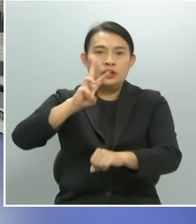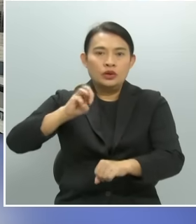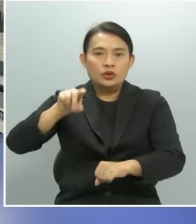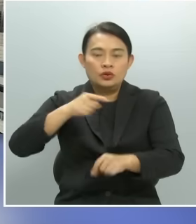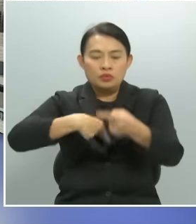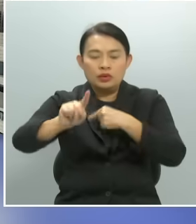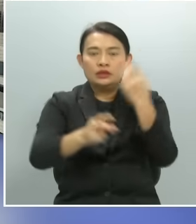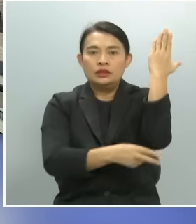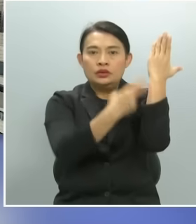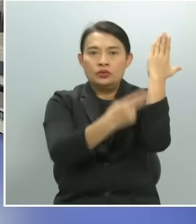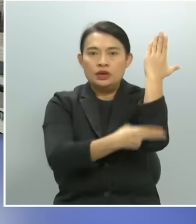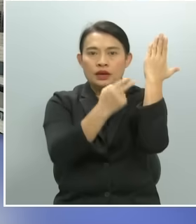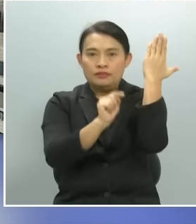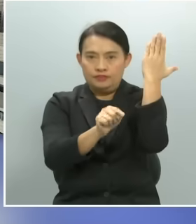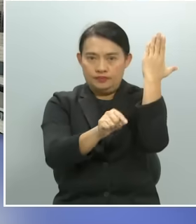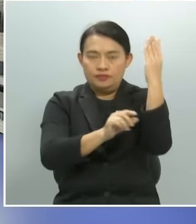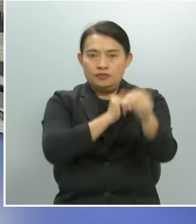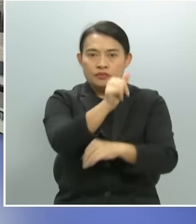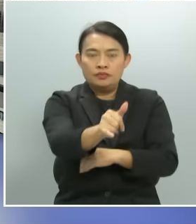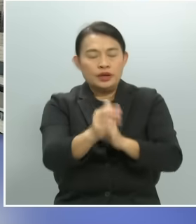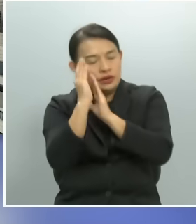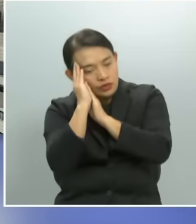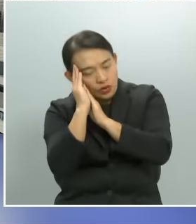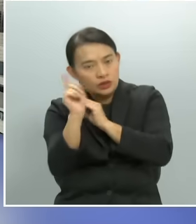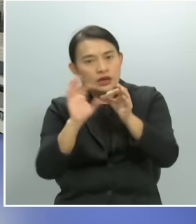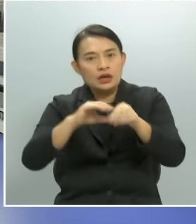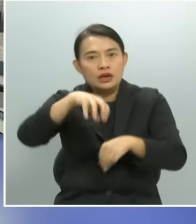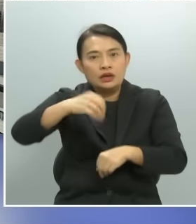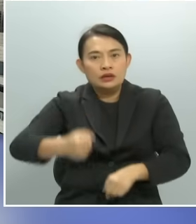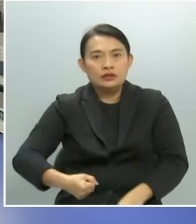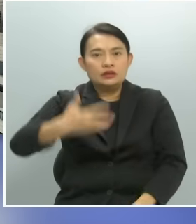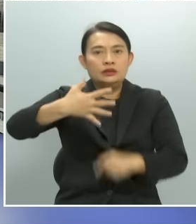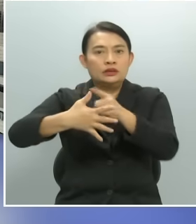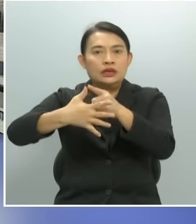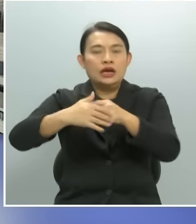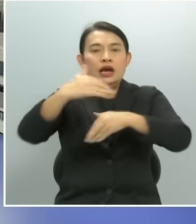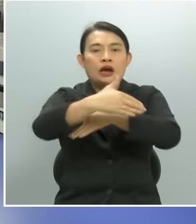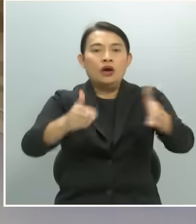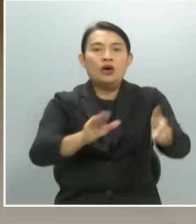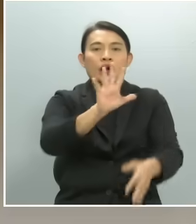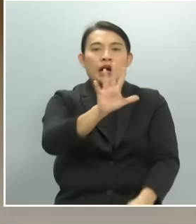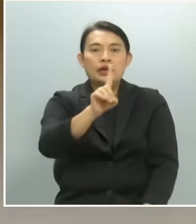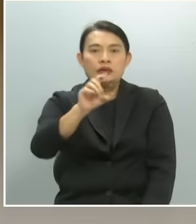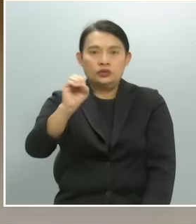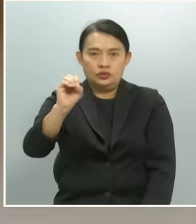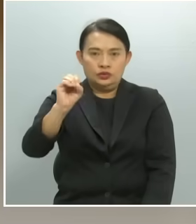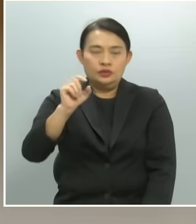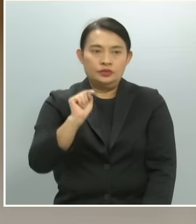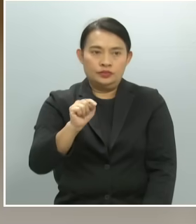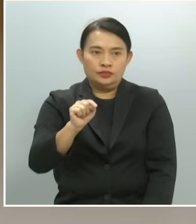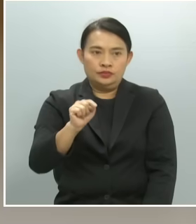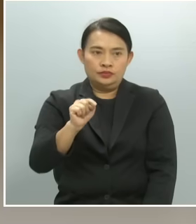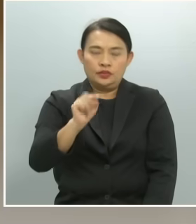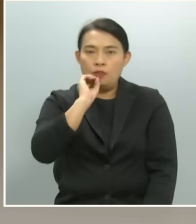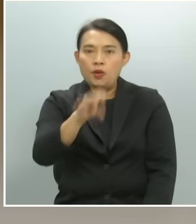นะครับไปพักที่ชั้น 5ห้อง 510นะฮะซึ่งอันนี้ก็ไม่ได้ออก